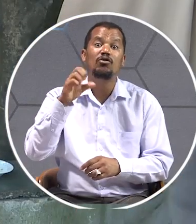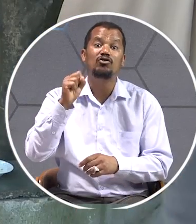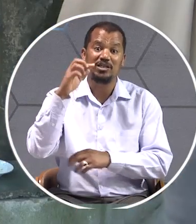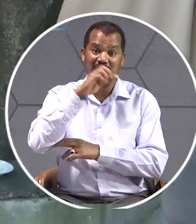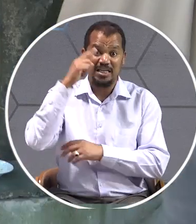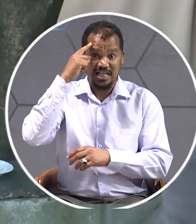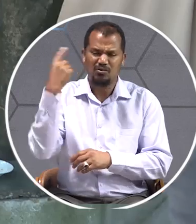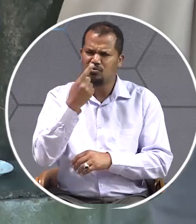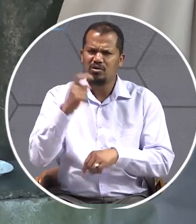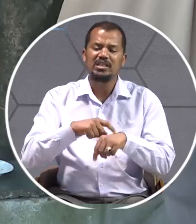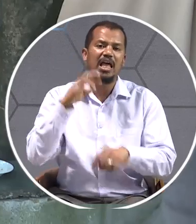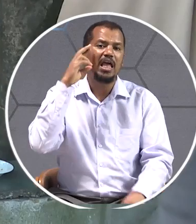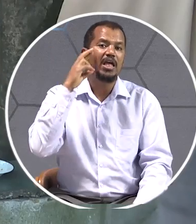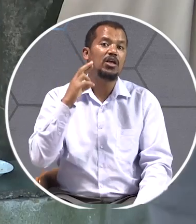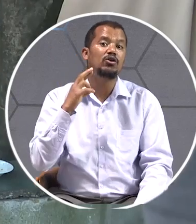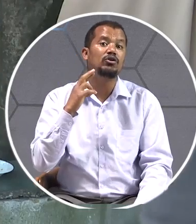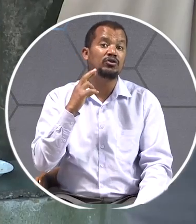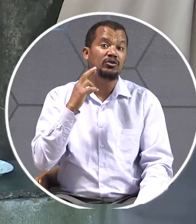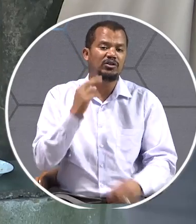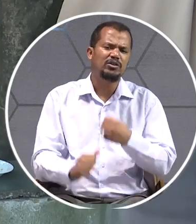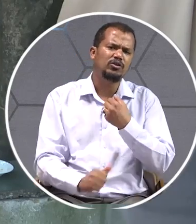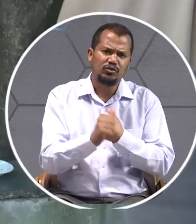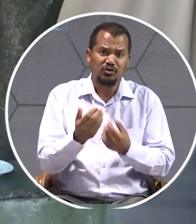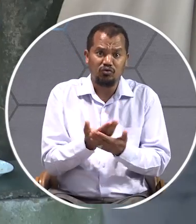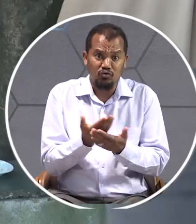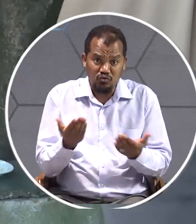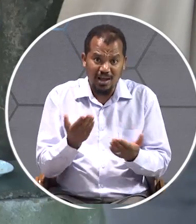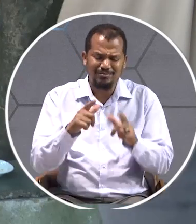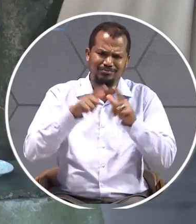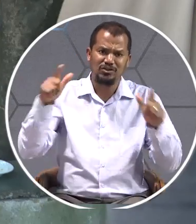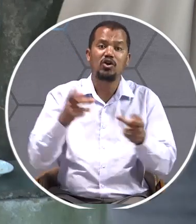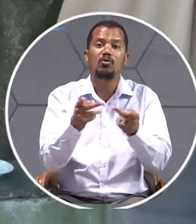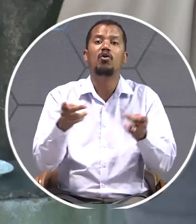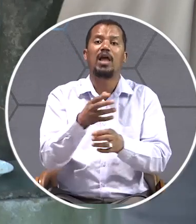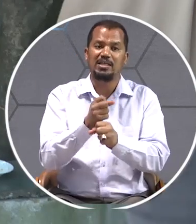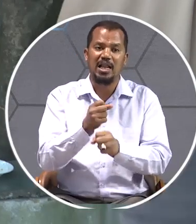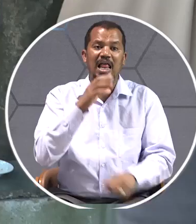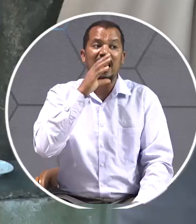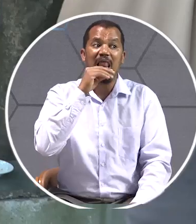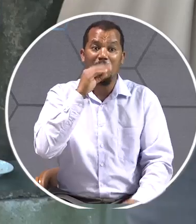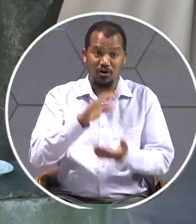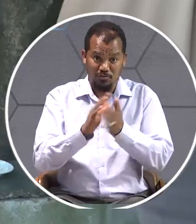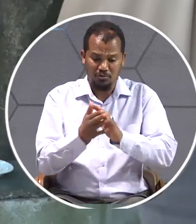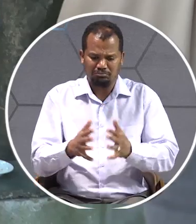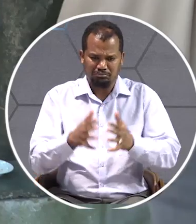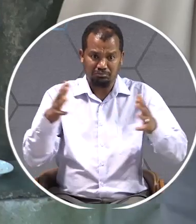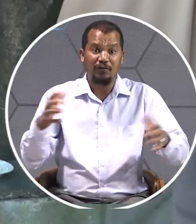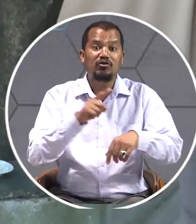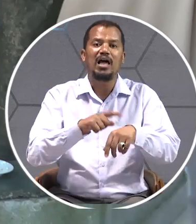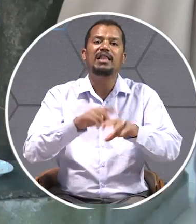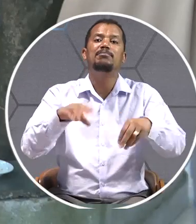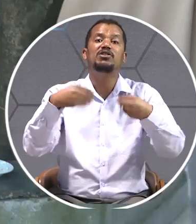የሴቶች ቀን ሲታሰብ ሁልጊዜ የጾታዊ ጥቃት ጉዳይ ትልቅ ቦታ ይዛልና ለማውራትም ቢሆን ሰፊውን